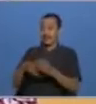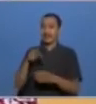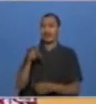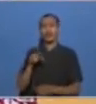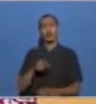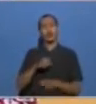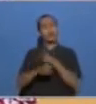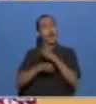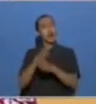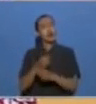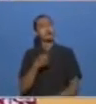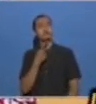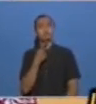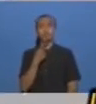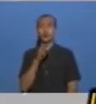itu sekitar tahun